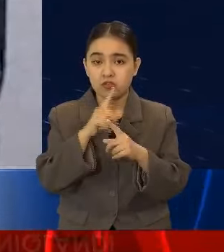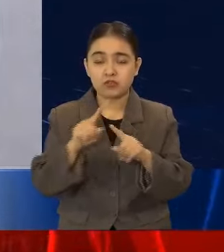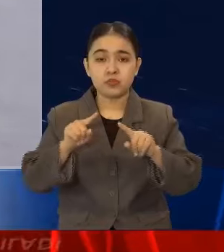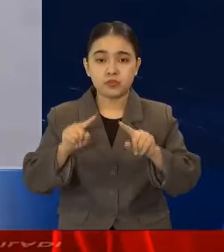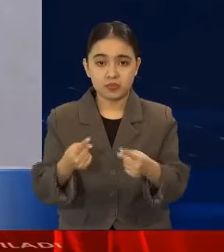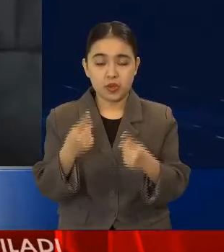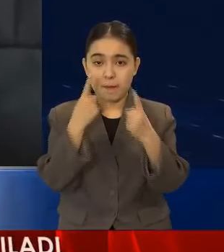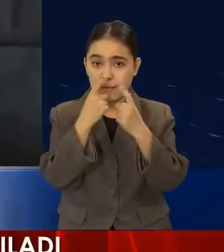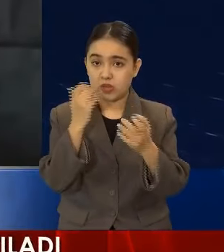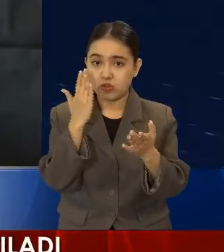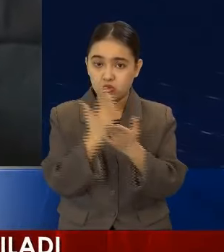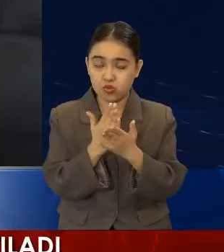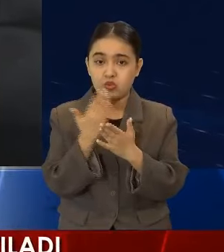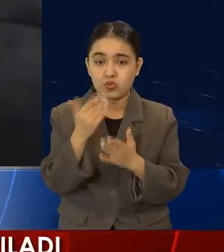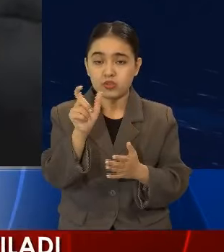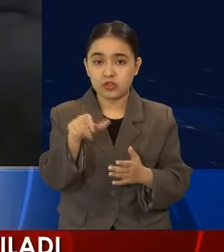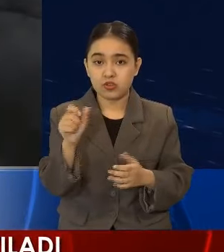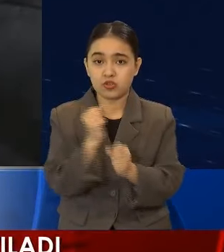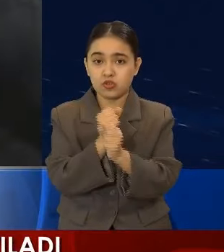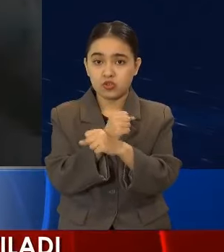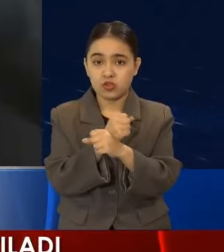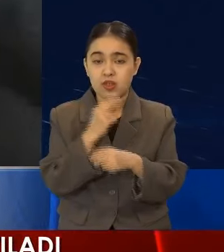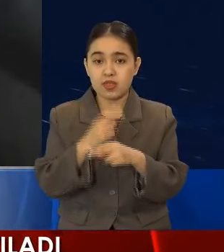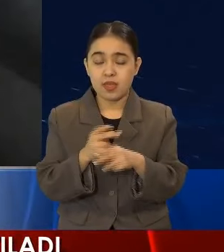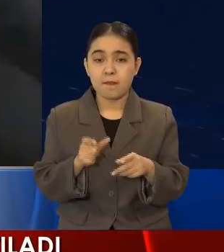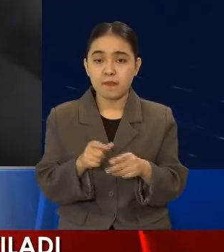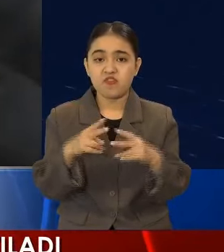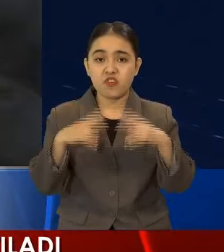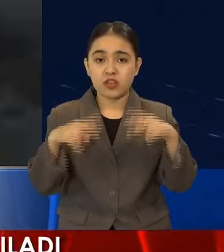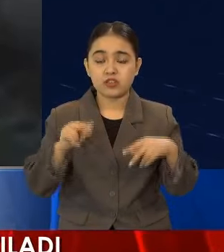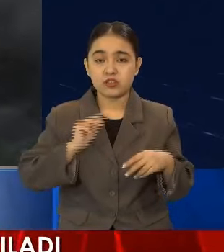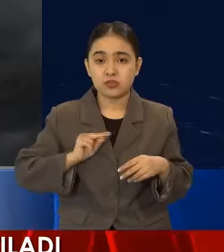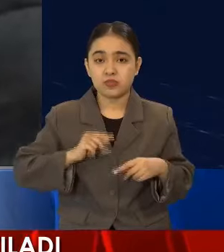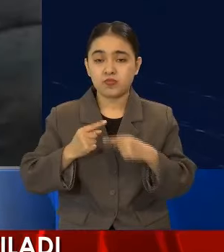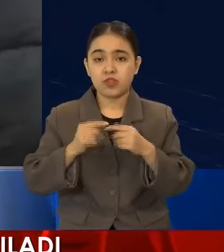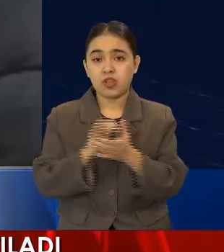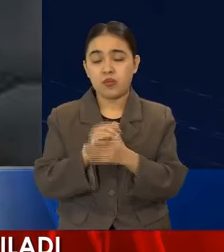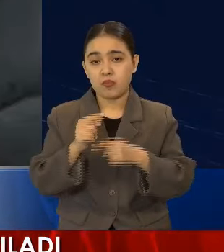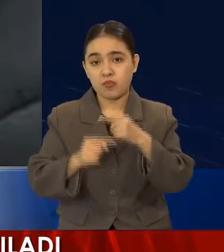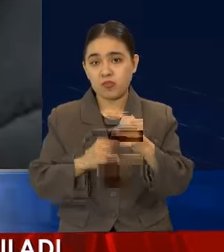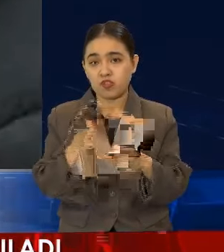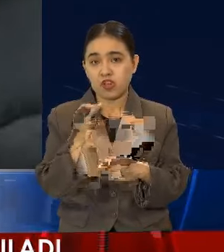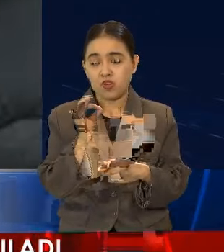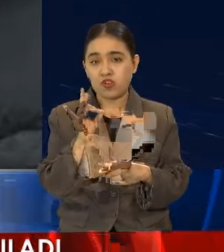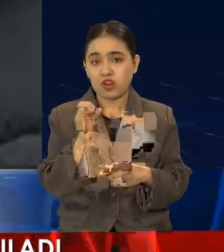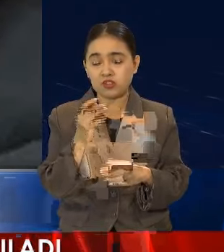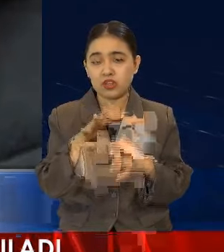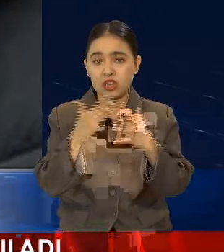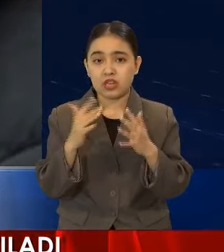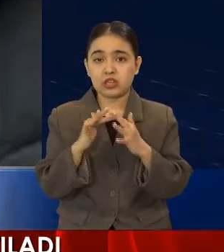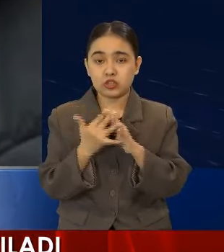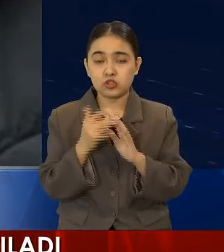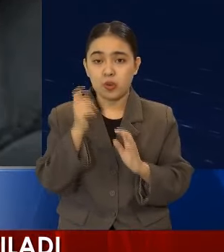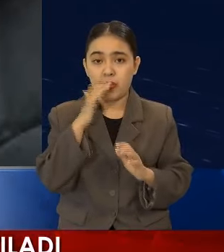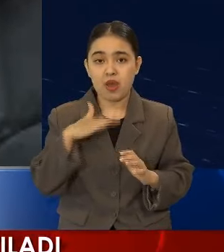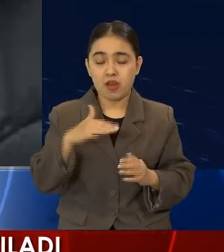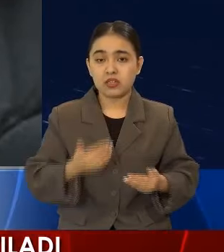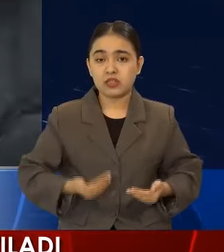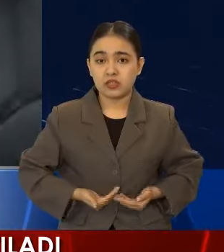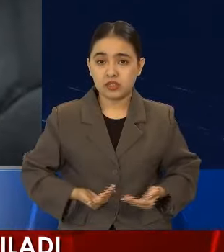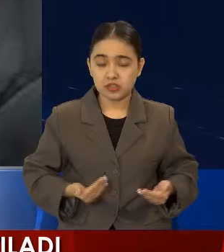ushlangan. Ma'lum bo'lishicha ushbu fuqarolar Jizzax temir yo'l vokzalida ishlovchi tanishlari orqali Sharof Rashidov tumani katta qishloq mahallasida istiqomat